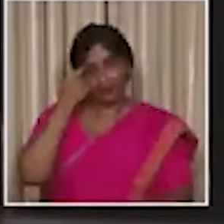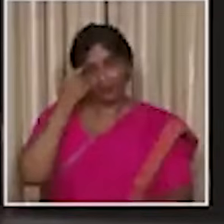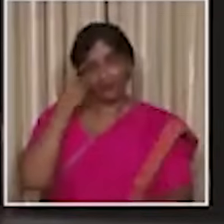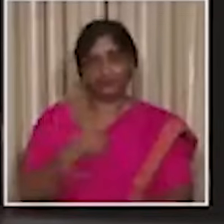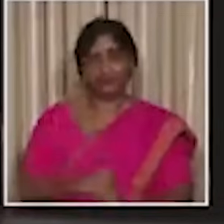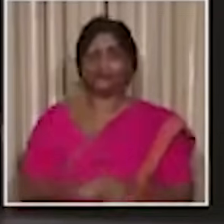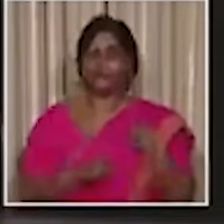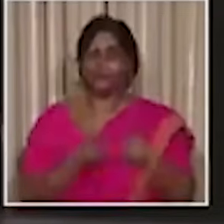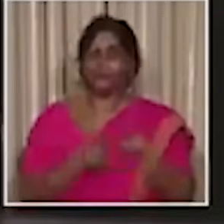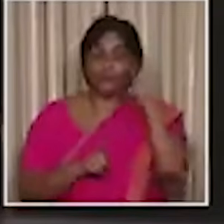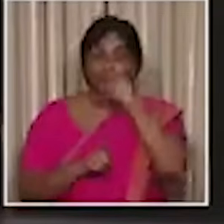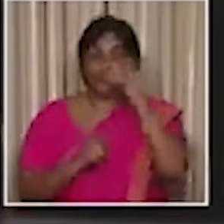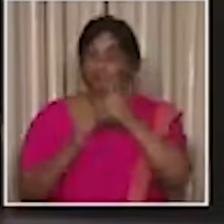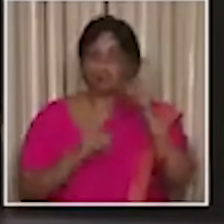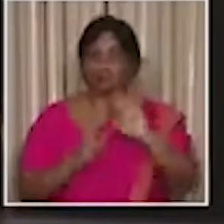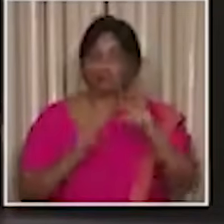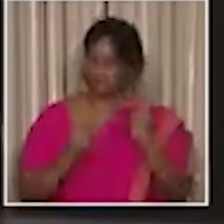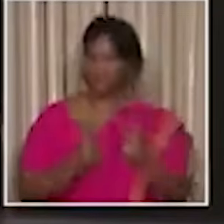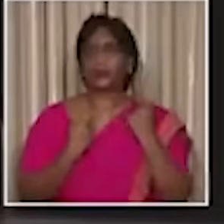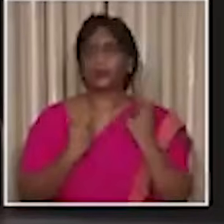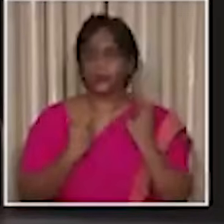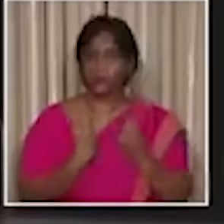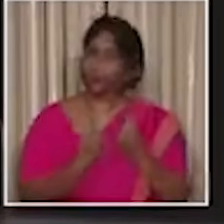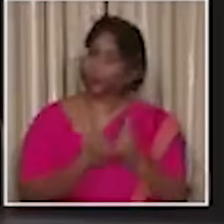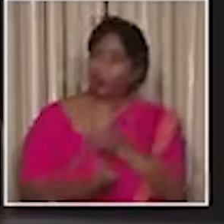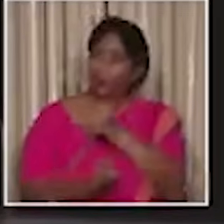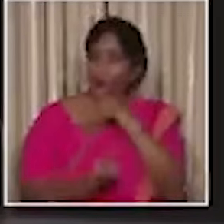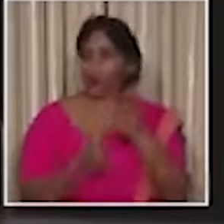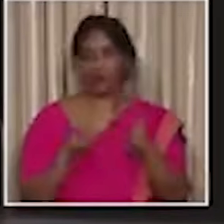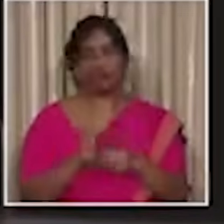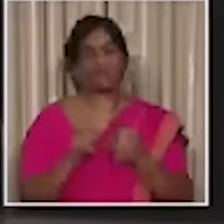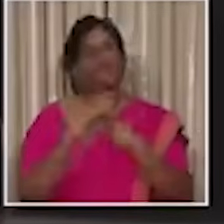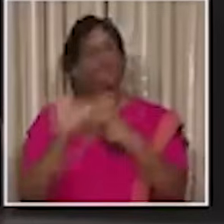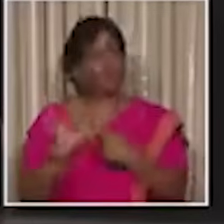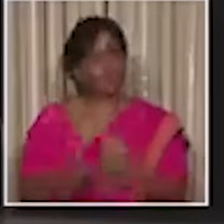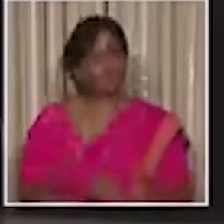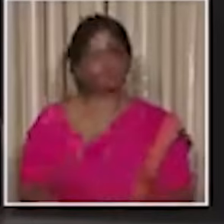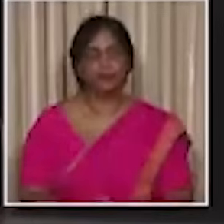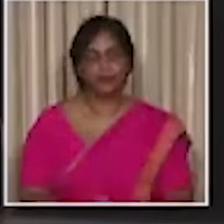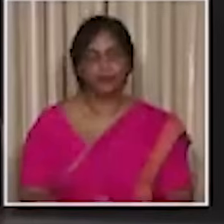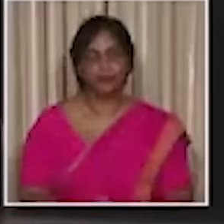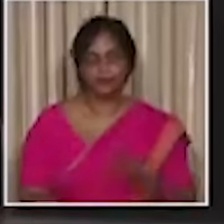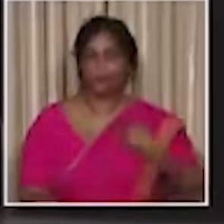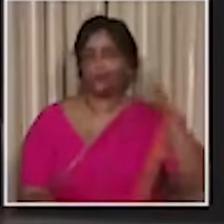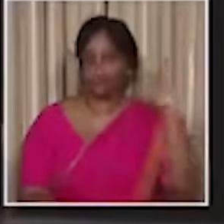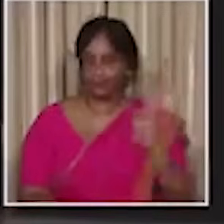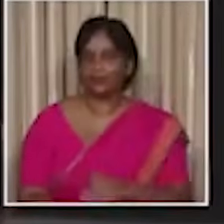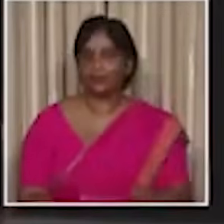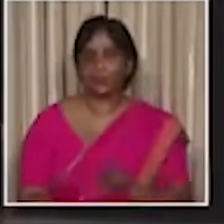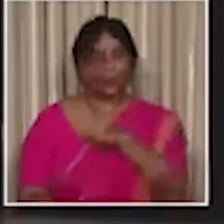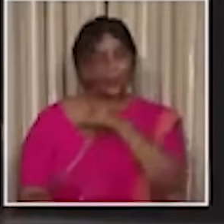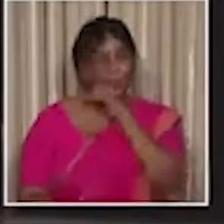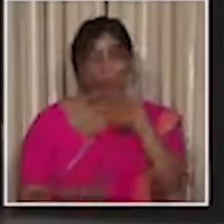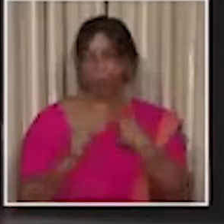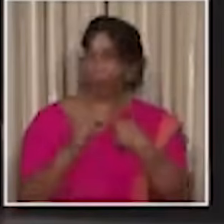ඒක එන්න මාස ගණන් ඉන්නේ ඒ වෙලෙම උණුණුවෙන් දෙන්නම් උත්තරේ කියලා තමයි මම අද ආවේ ඔබතුමාට උණුණුවෙන් උත්තරේ